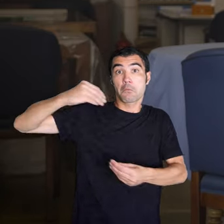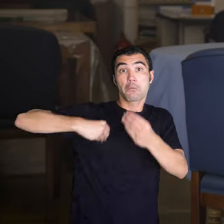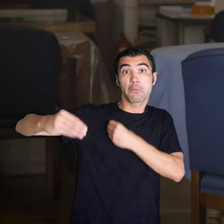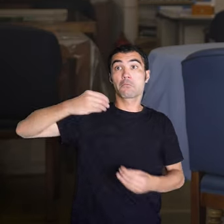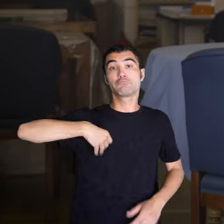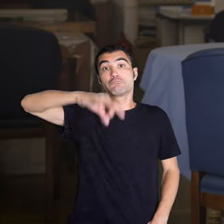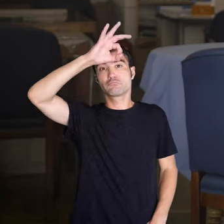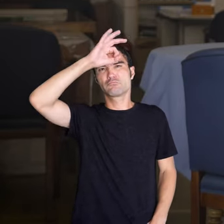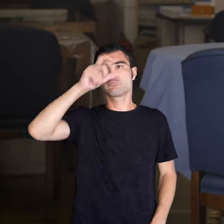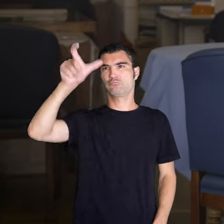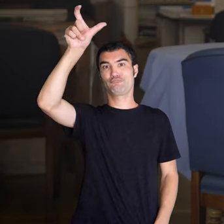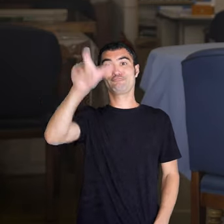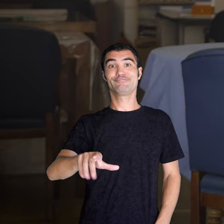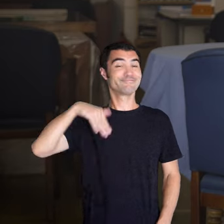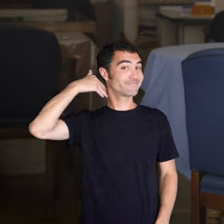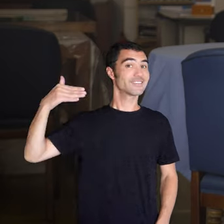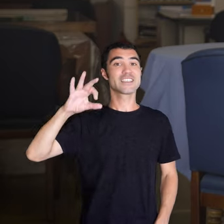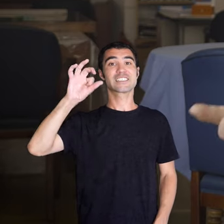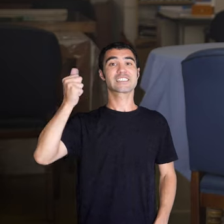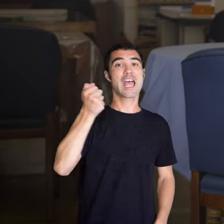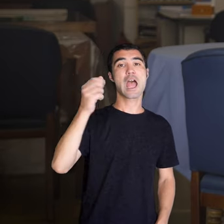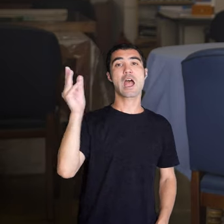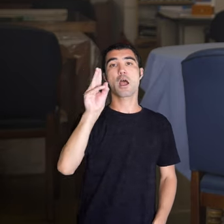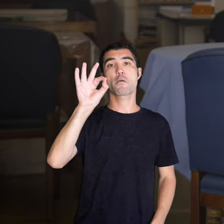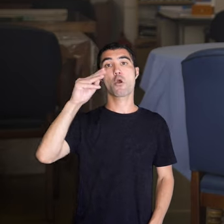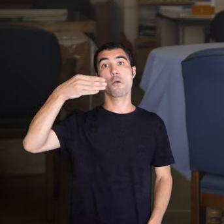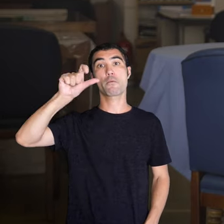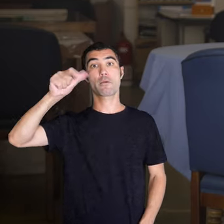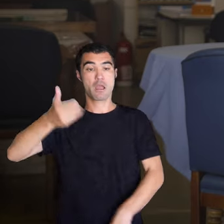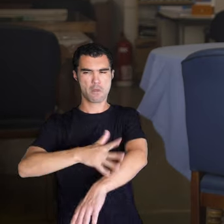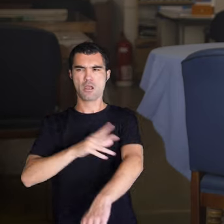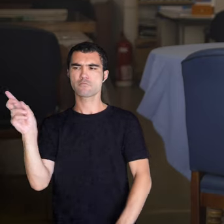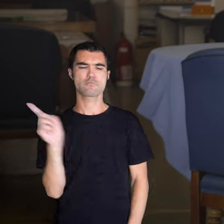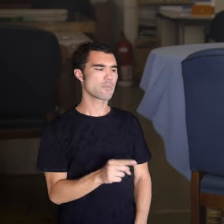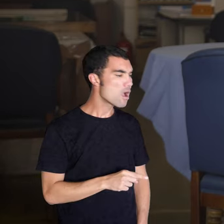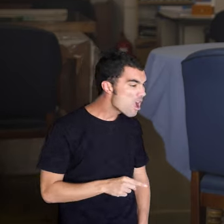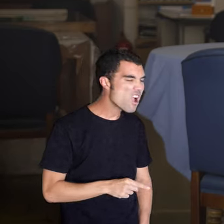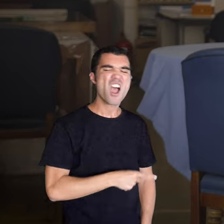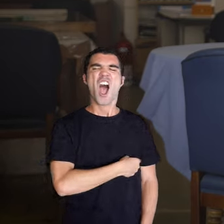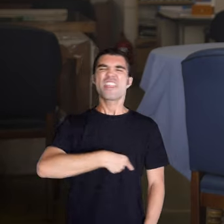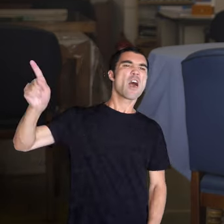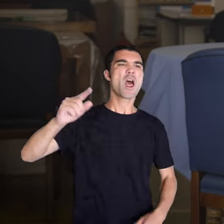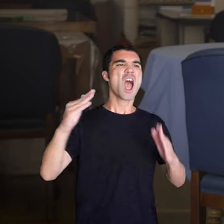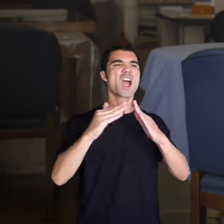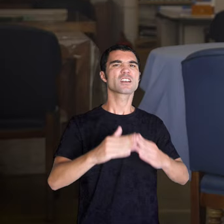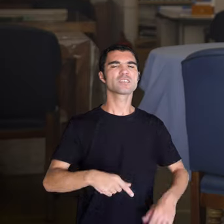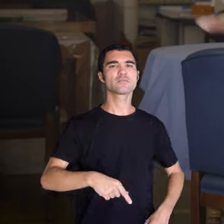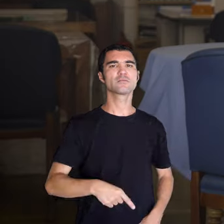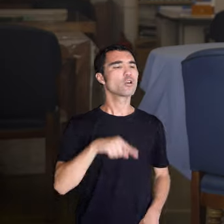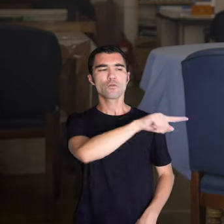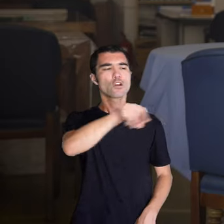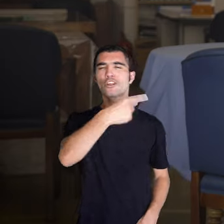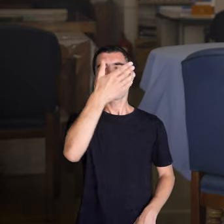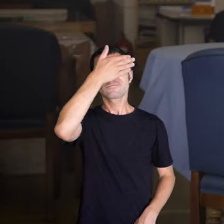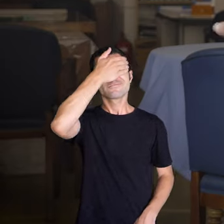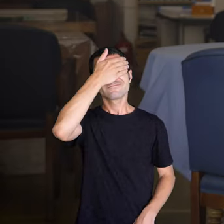i fins que va venir aquell poble, diu, a vinga, anàvem-nos cap a casa vostra. Vostre no vi